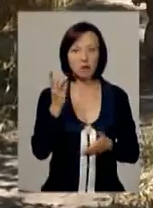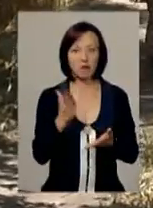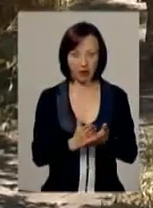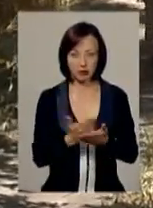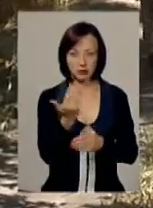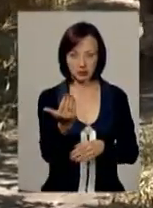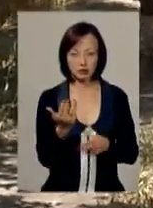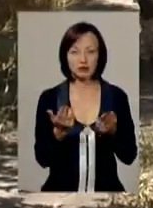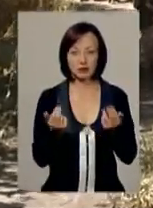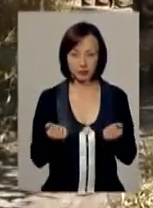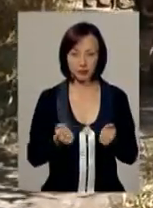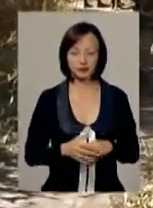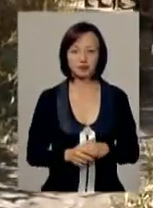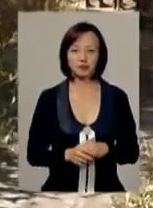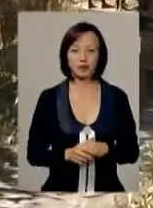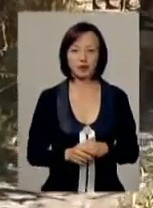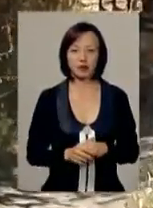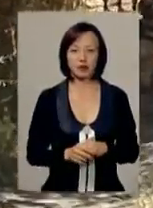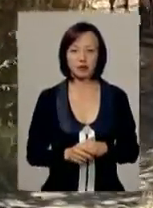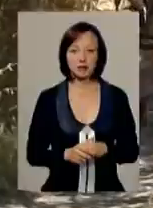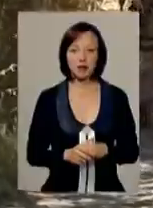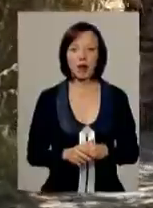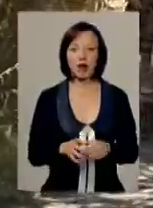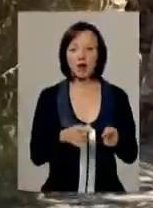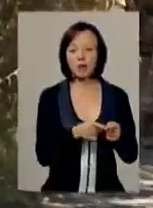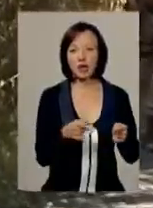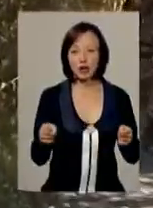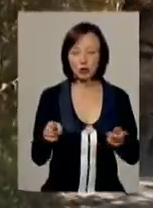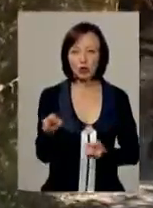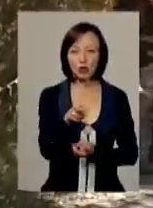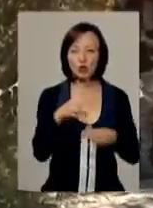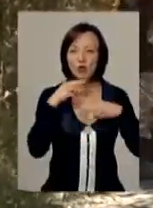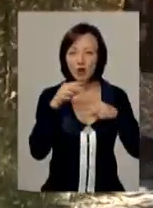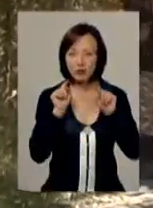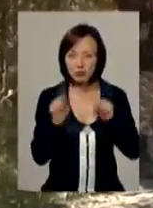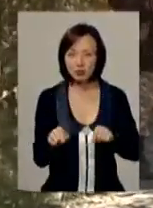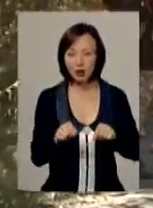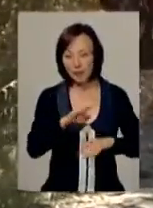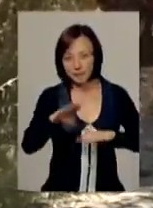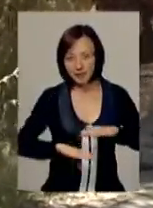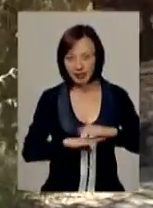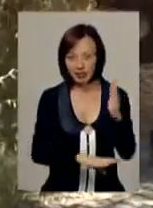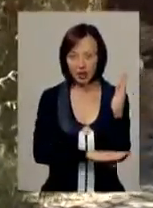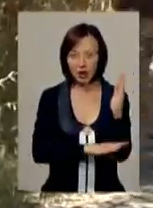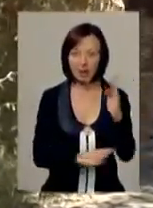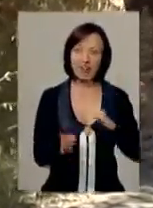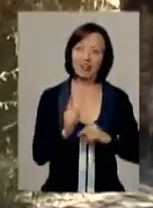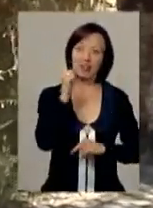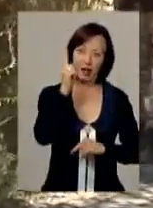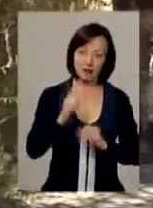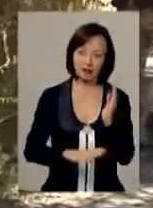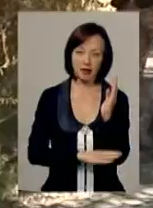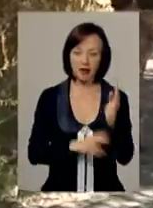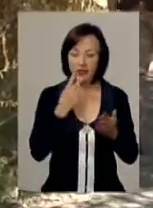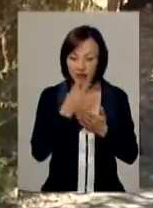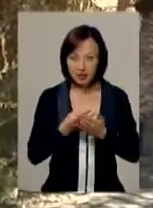так? Так. Значить, в період пошуку увагу приділяти попід дерева, на дерева, дивитися під